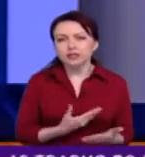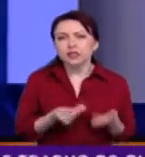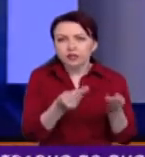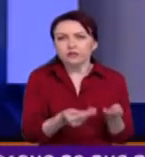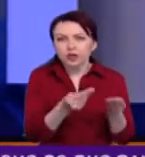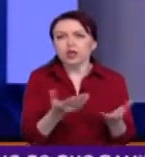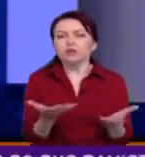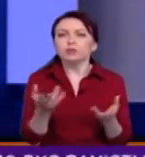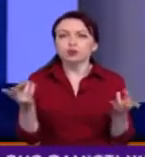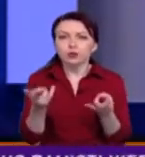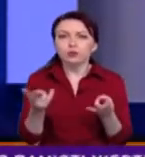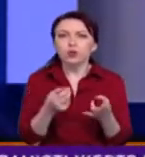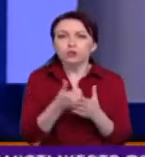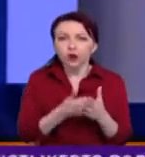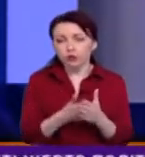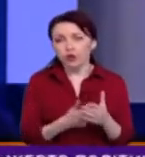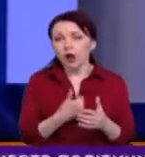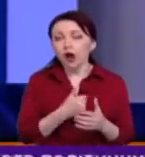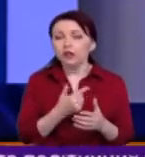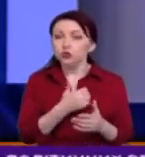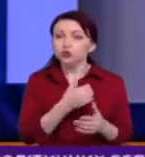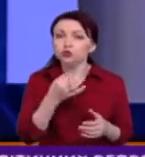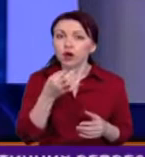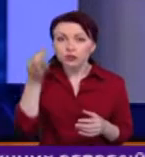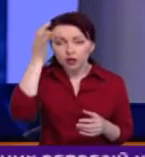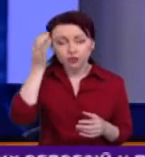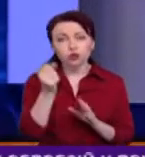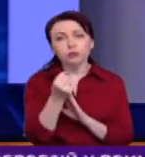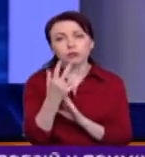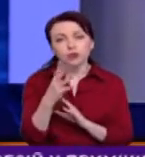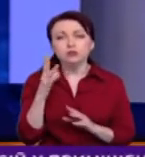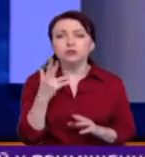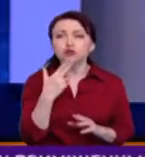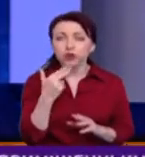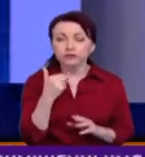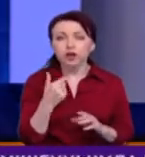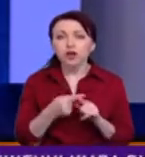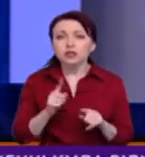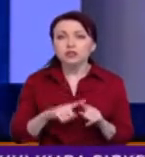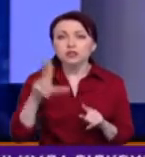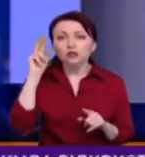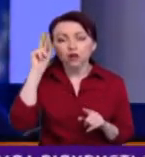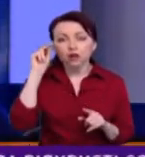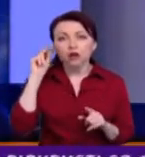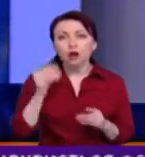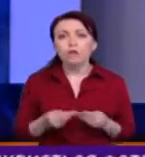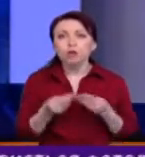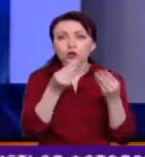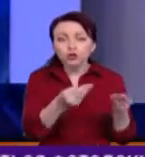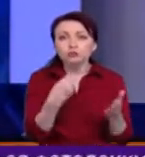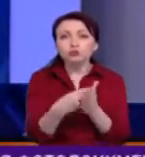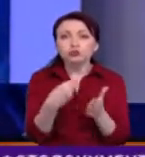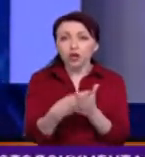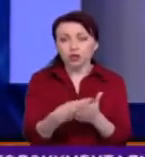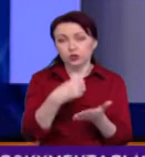потрібно ухвалювати. А я хочу нагадати, що 15 червня – це дата подачі бюджетної